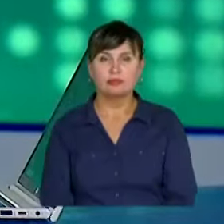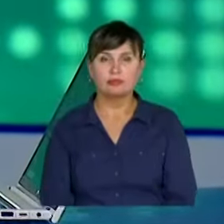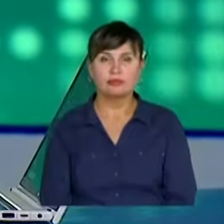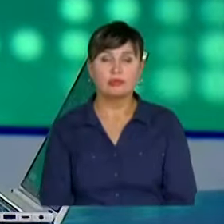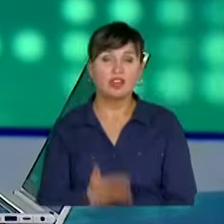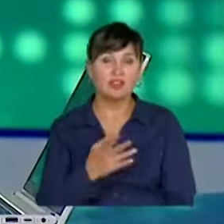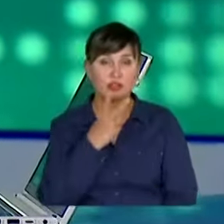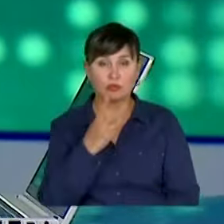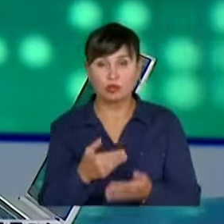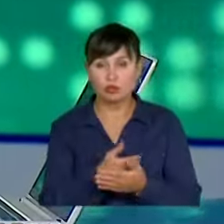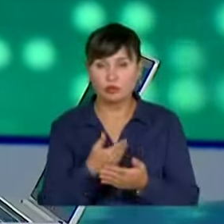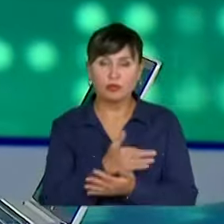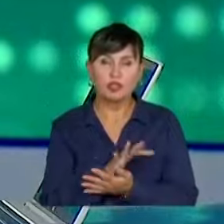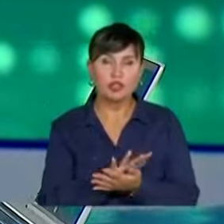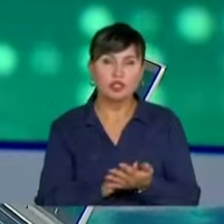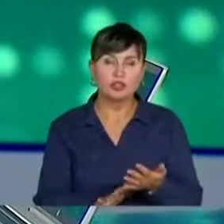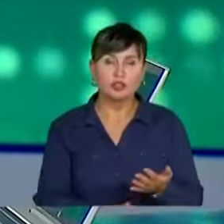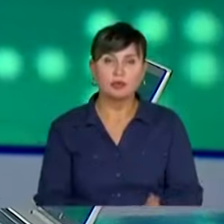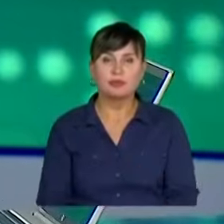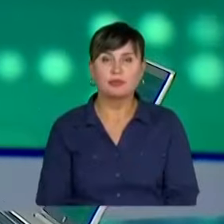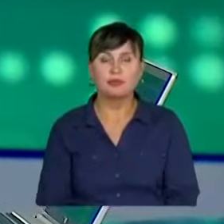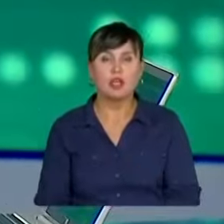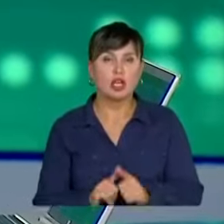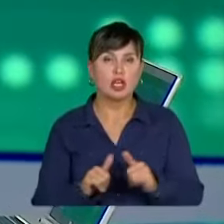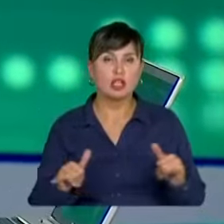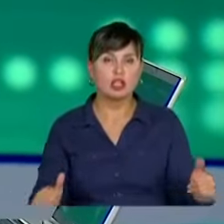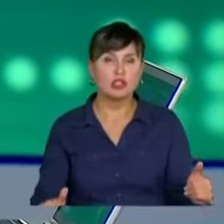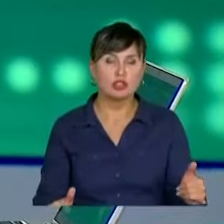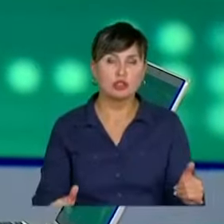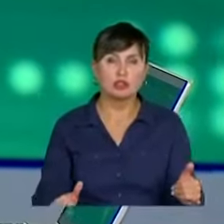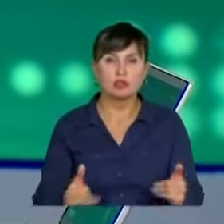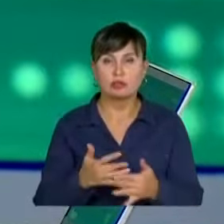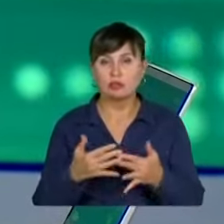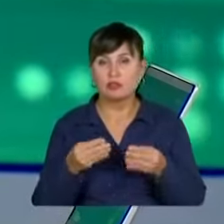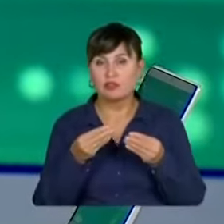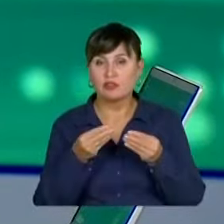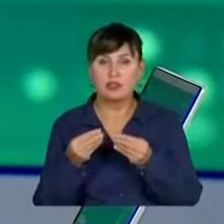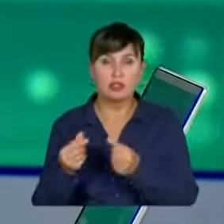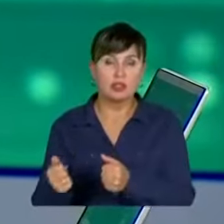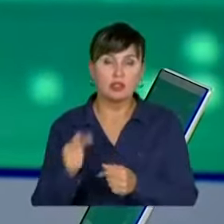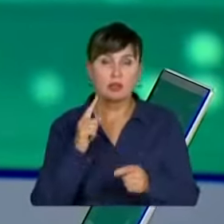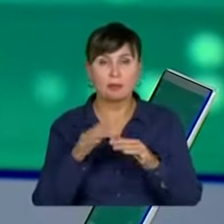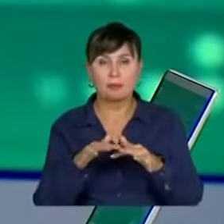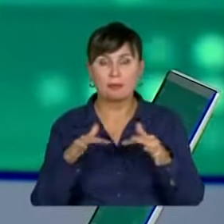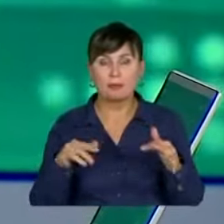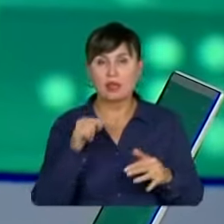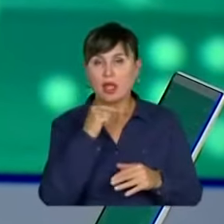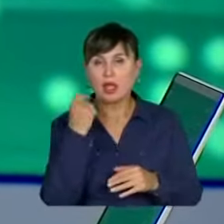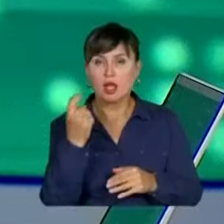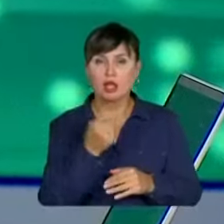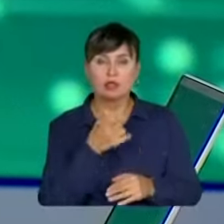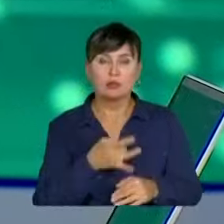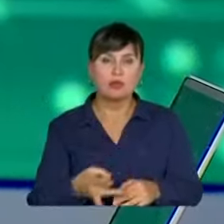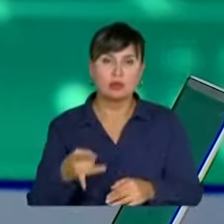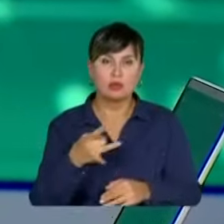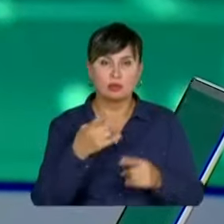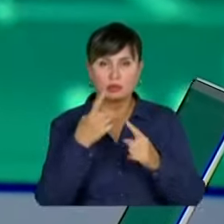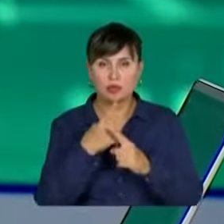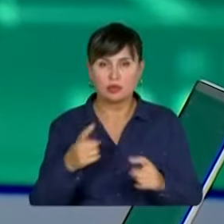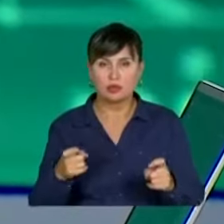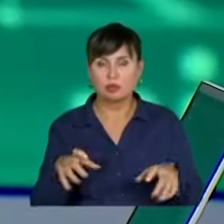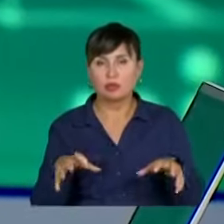Вы смотрите новости, продолжаем выпуск. Расширить рычаги влияния маслихатов на экономическую политику в регионах призвал президент